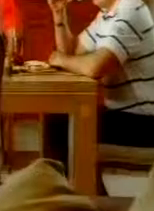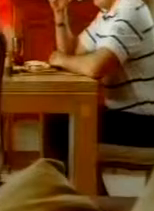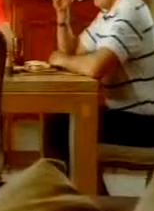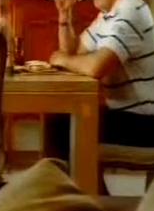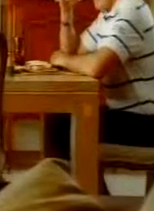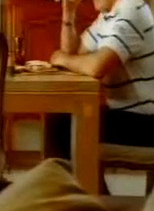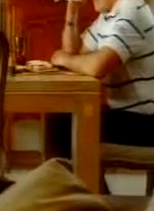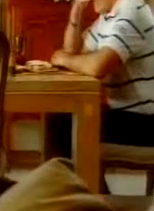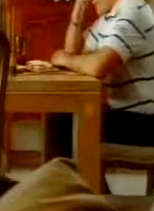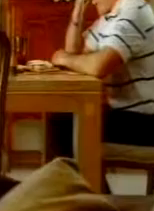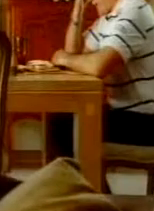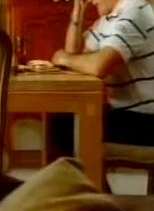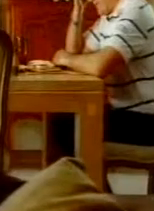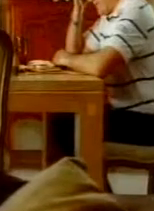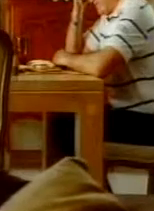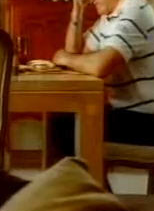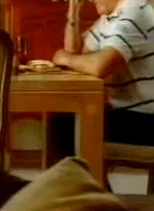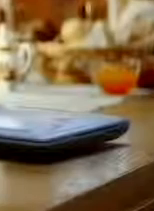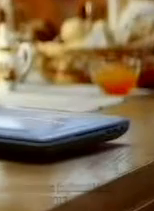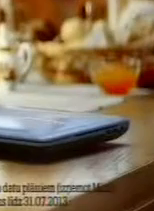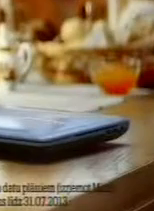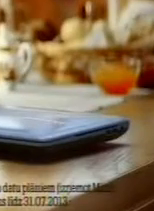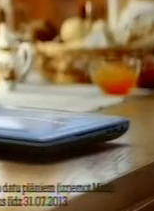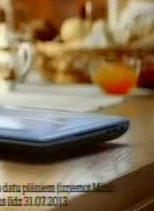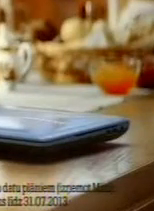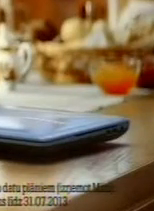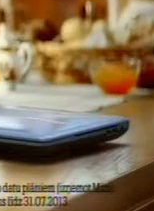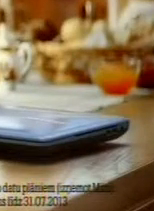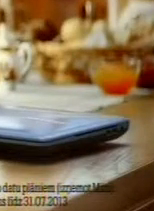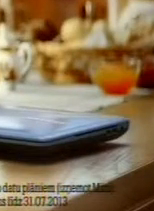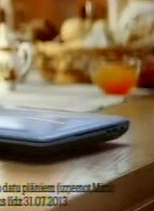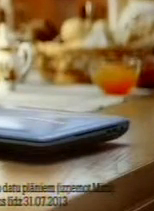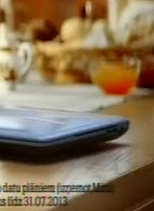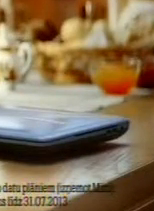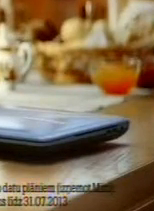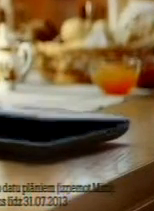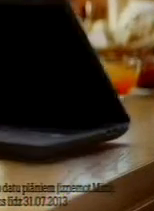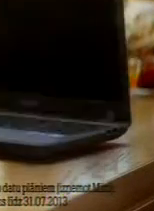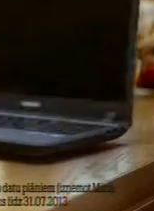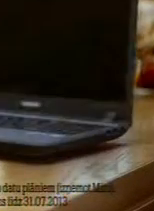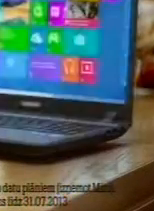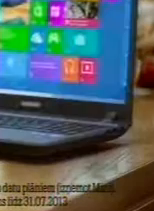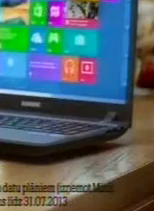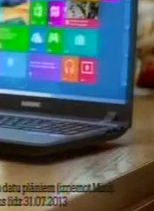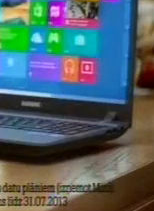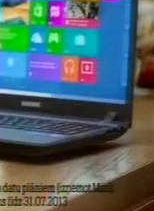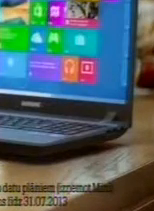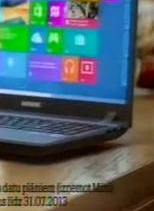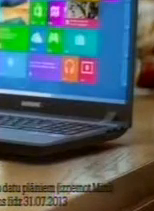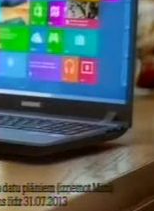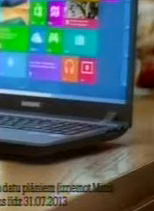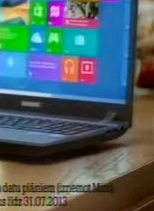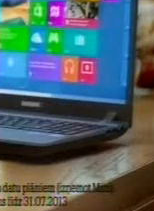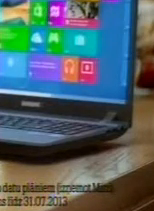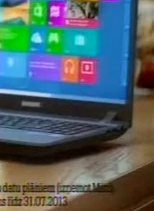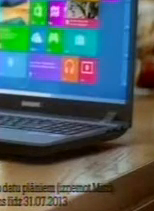atvainojos. Es tā negribēju. Jauni datori par īpaši izdevīgām cenām. HP Pavilion G6 par 16,95 mēnesī un Samsung ActiveBook